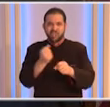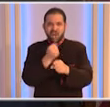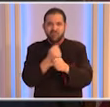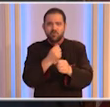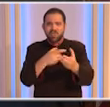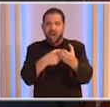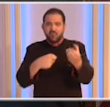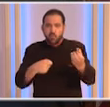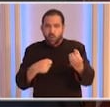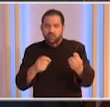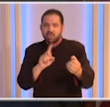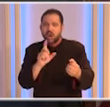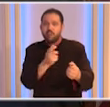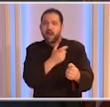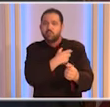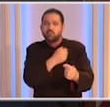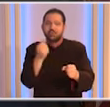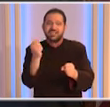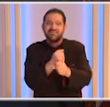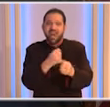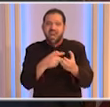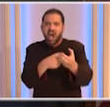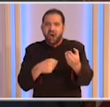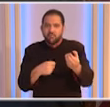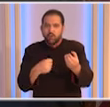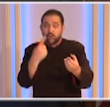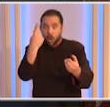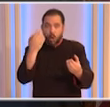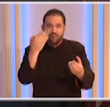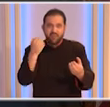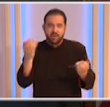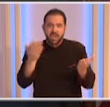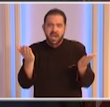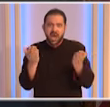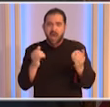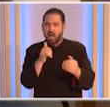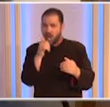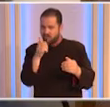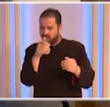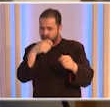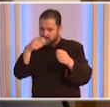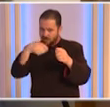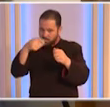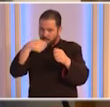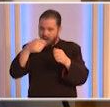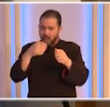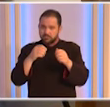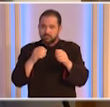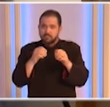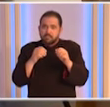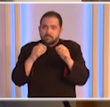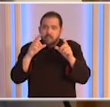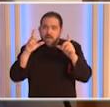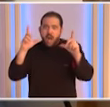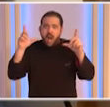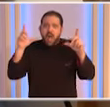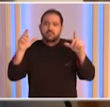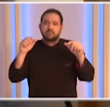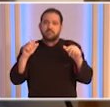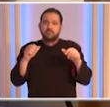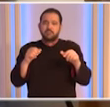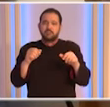avort. Iar o feministă care a participat la filmarea acestei pelicule, impresionată de cele văzute, făcând